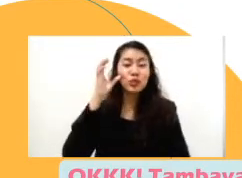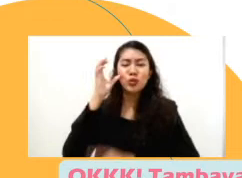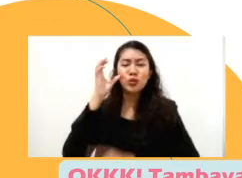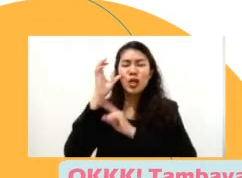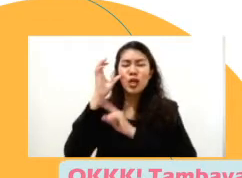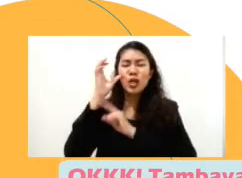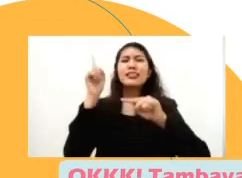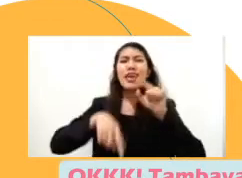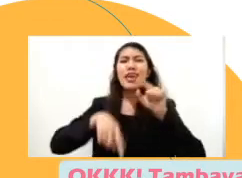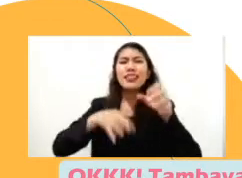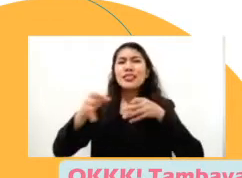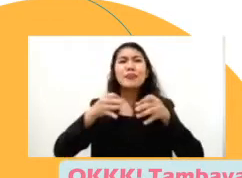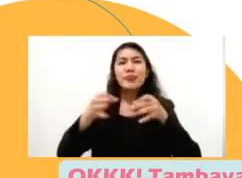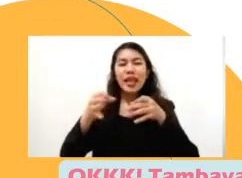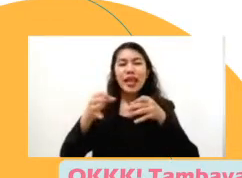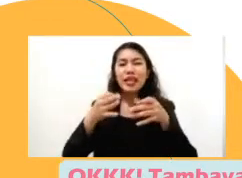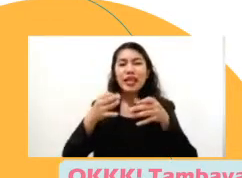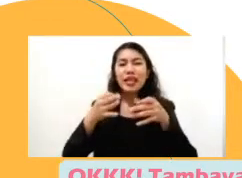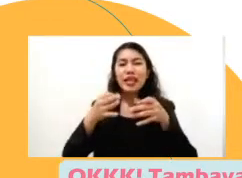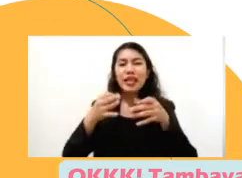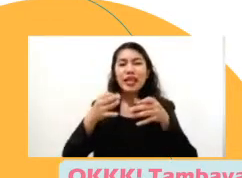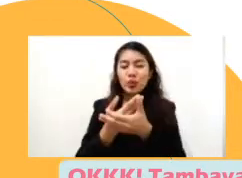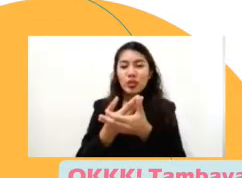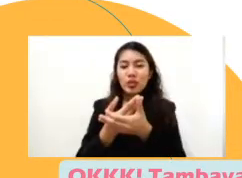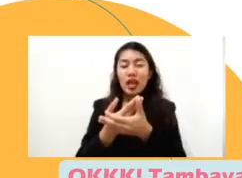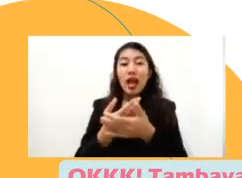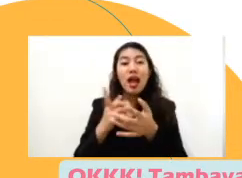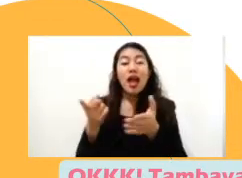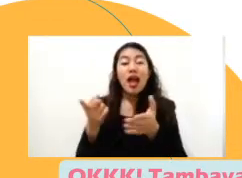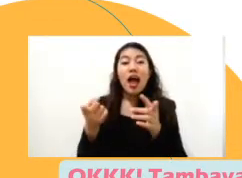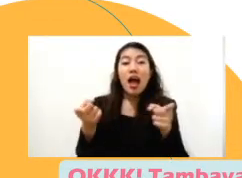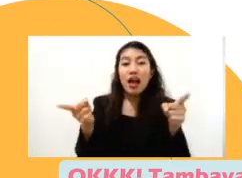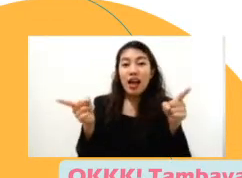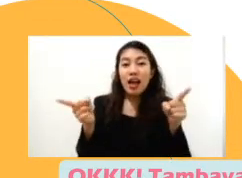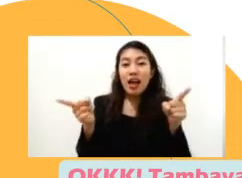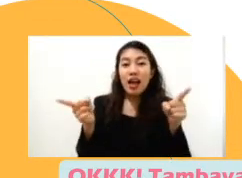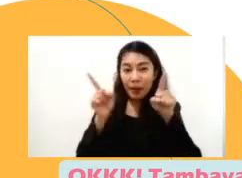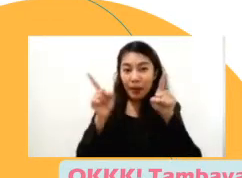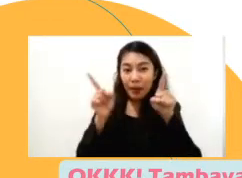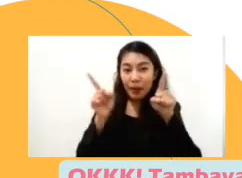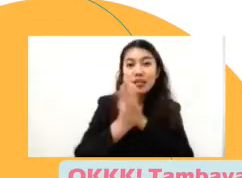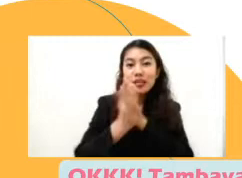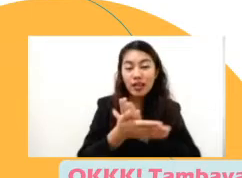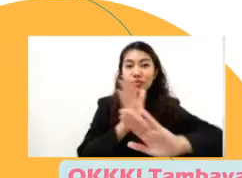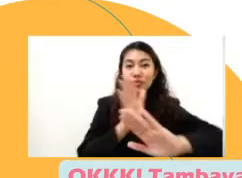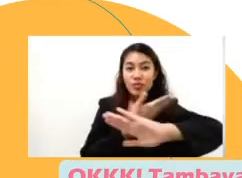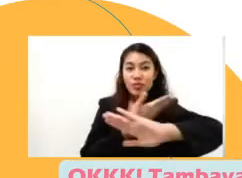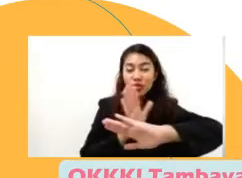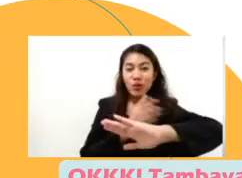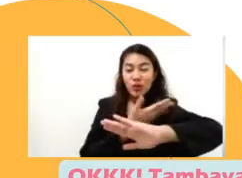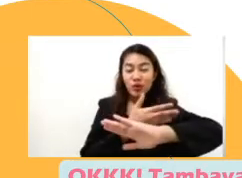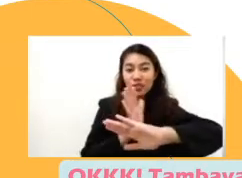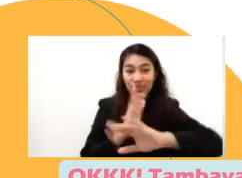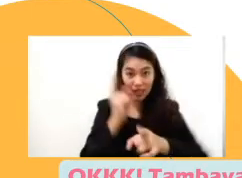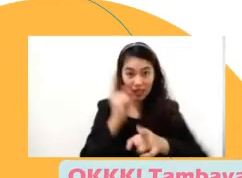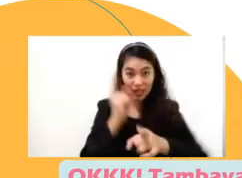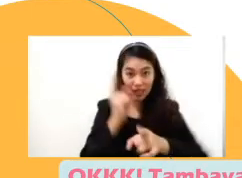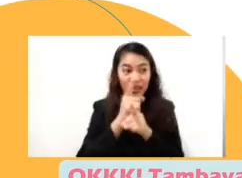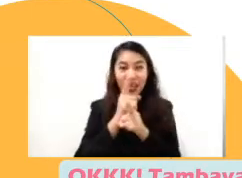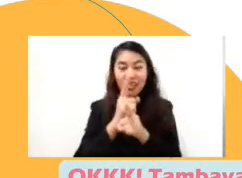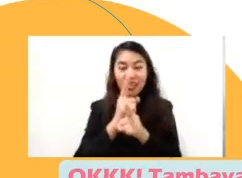Pero, naging lyrics ng kanta. Diba? Papansin niyo, hindi naman ganun ang rhyme. Hindi din